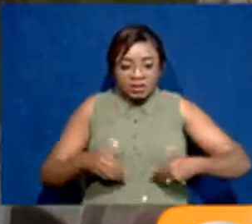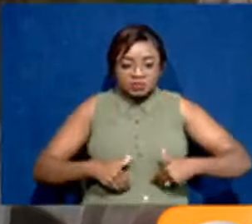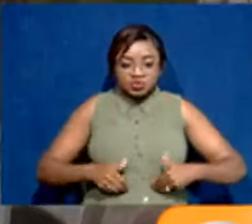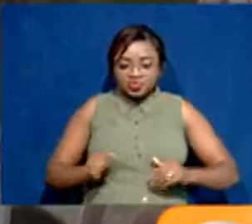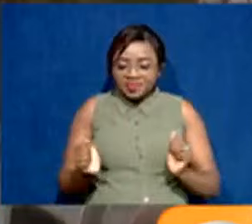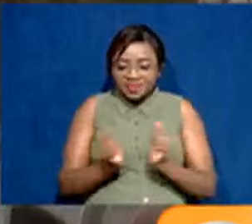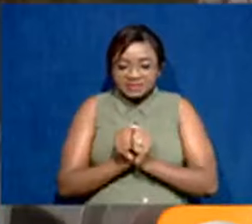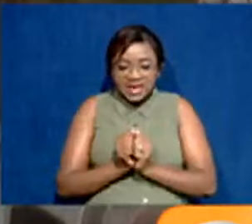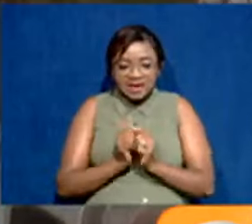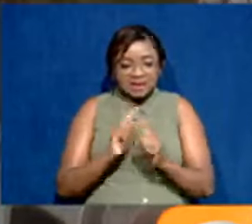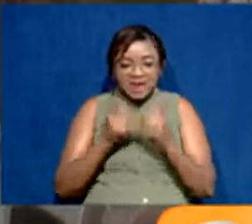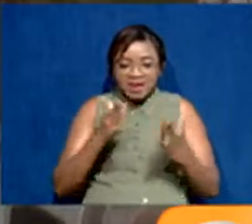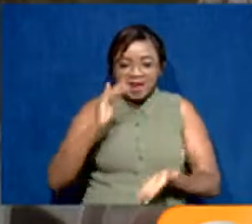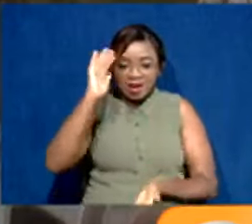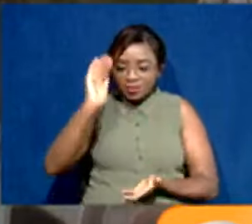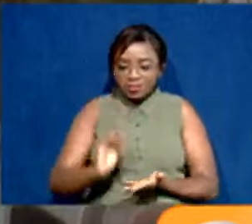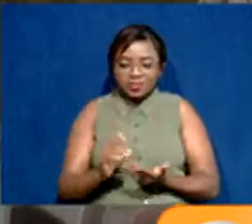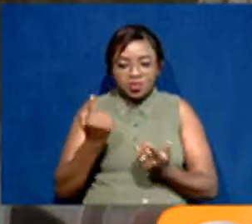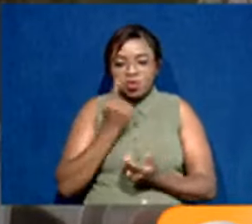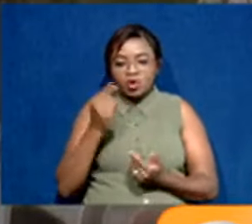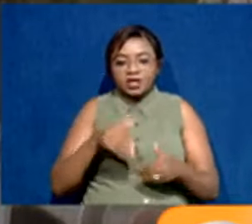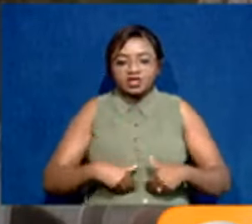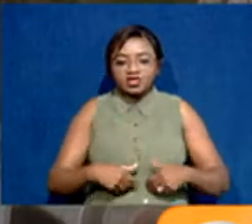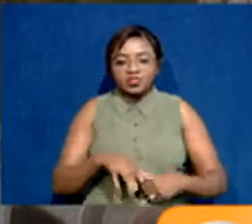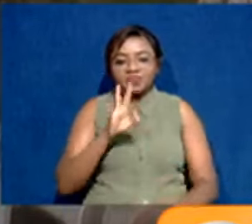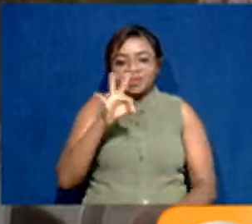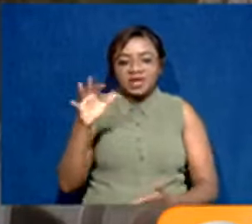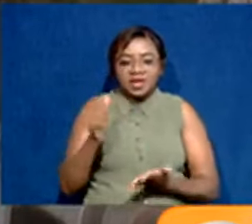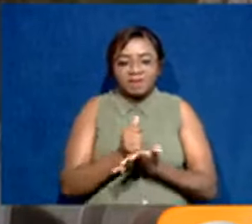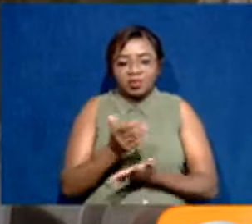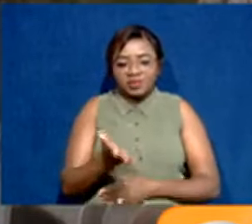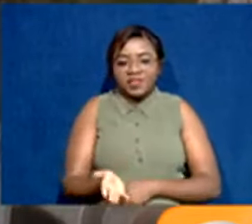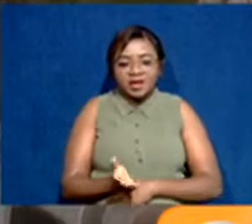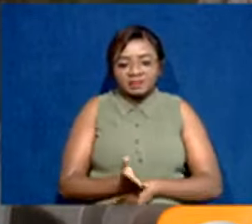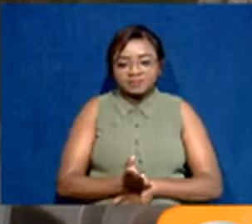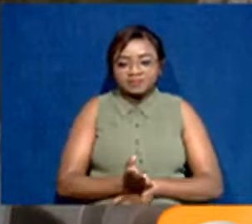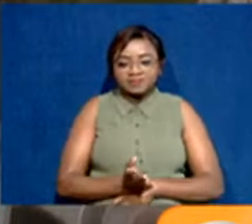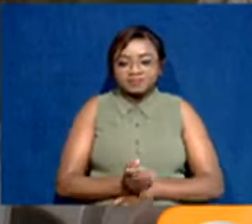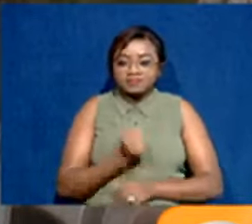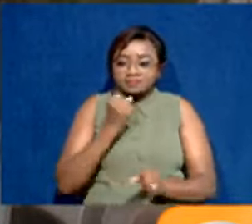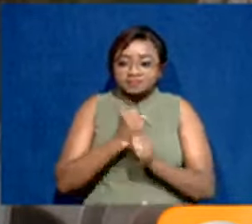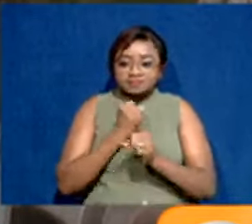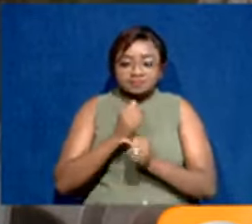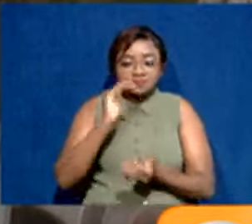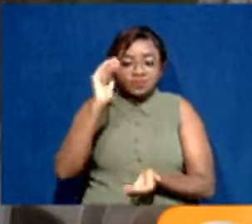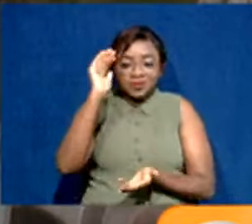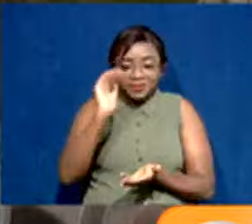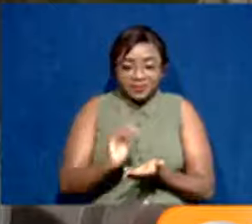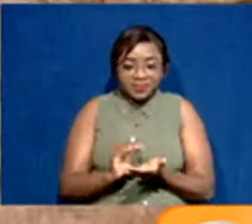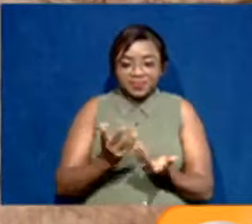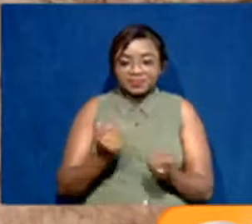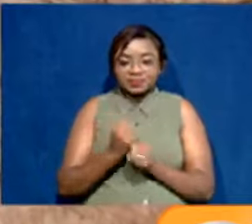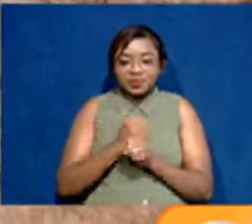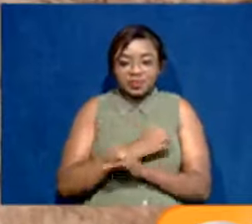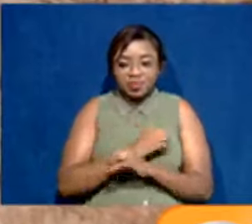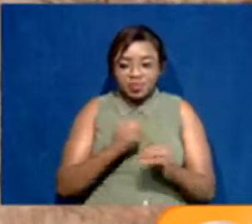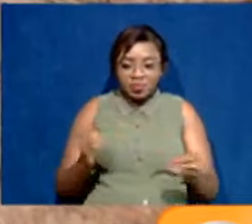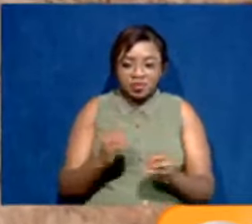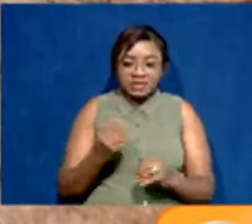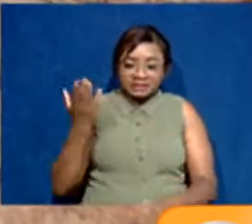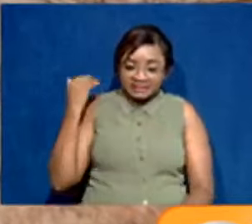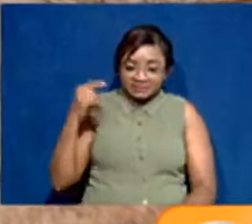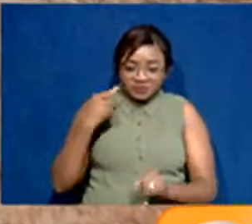10, kwa saizi sasa tuko na vijana watatu. Kazi imeenda chini na hao vijana hawana kazi. Zile vitu